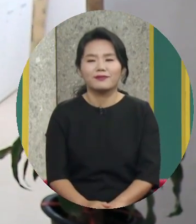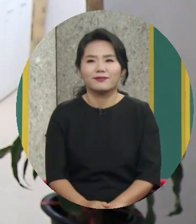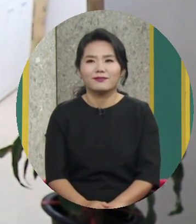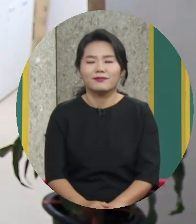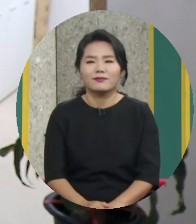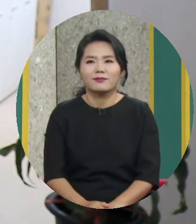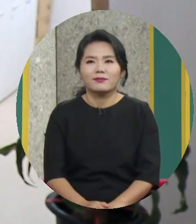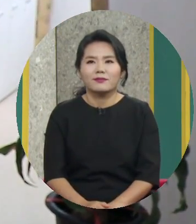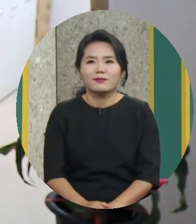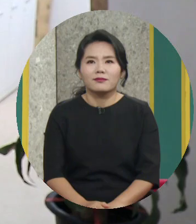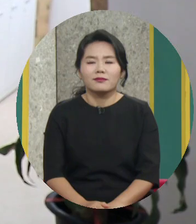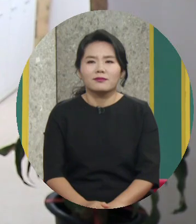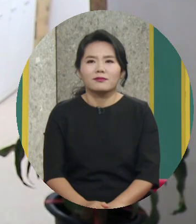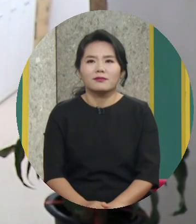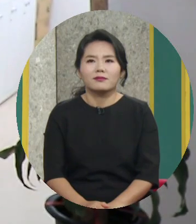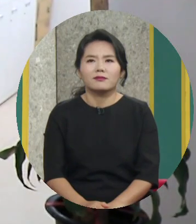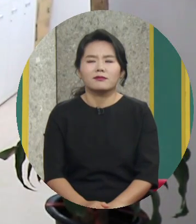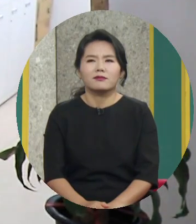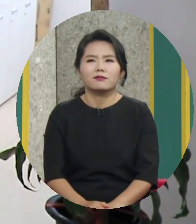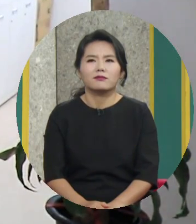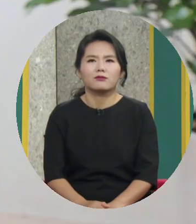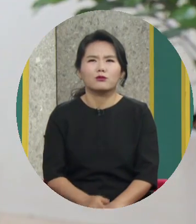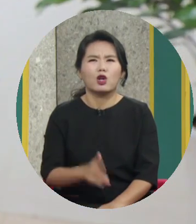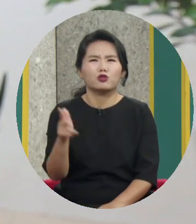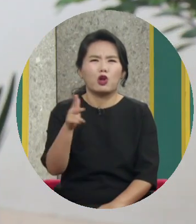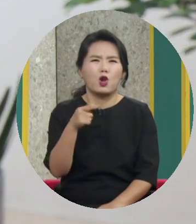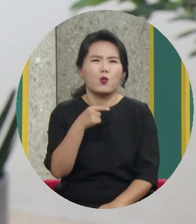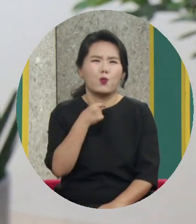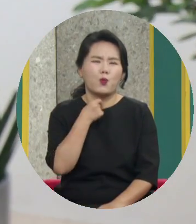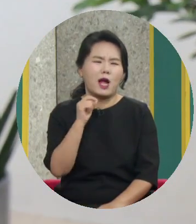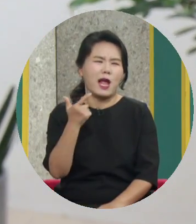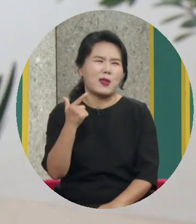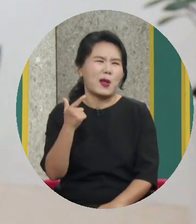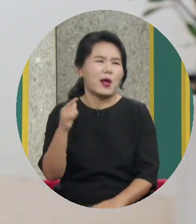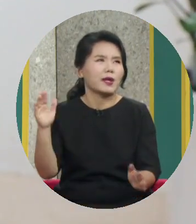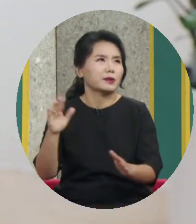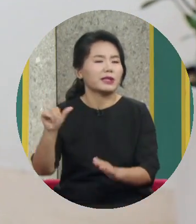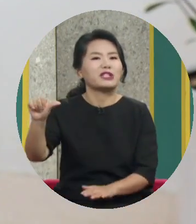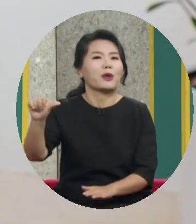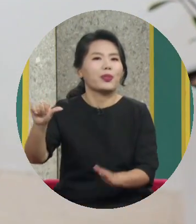촬영을 원하지 않는 학생들을 포함해 총 5명이 수업을 듣고 있는데요.